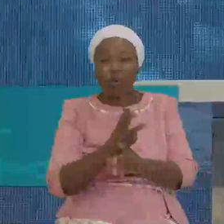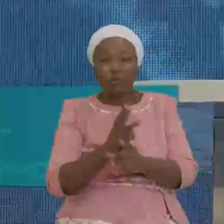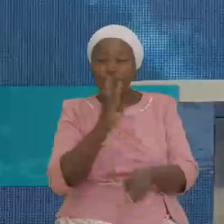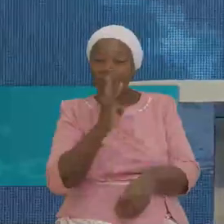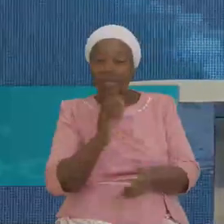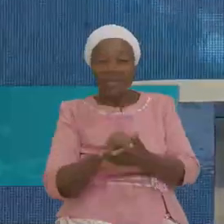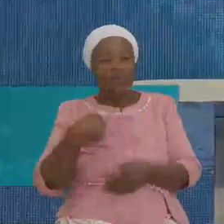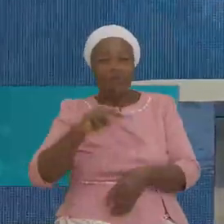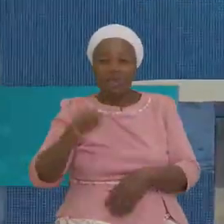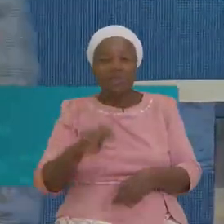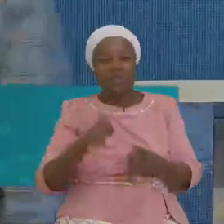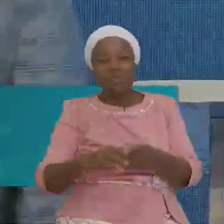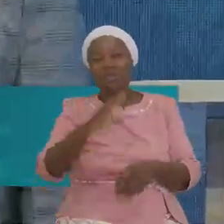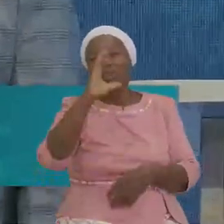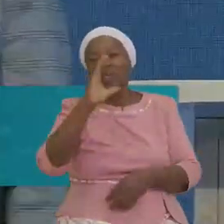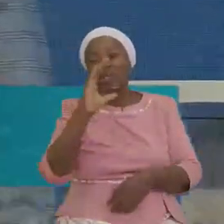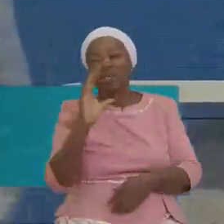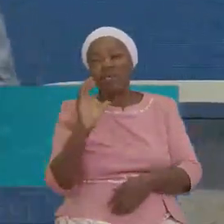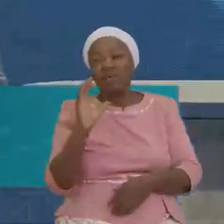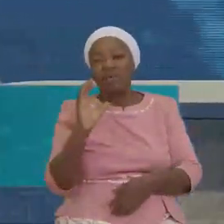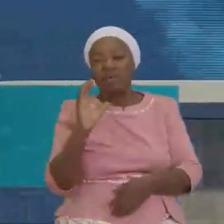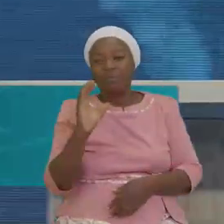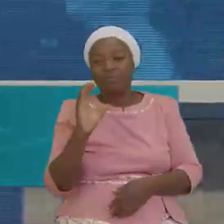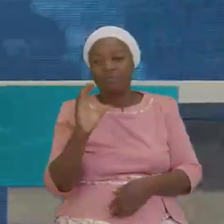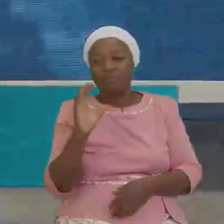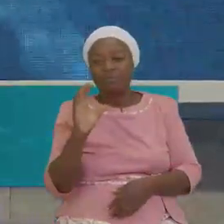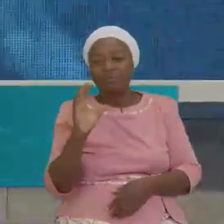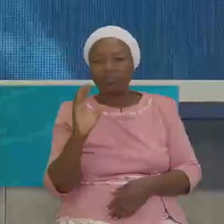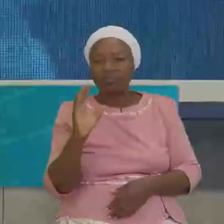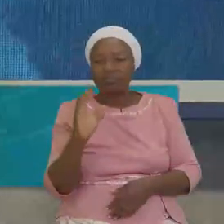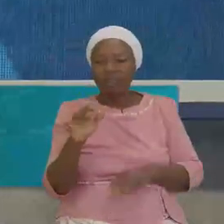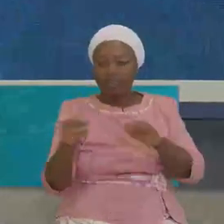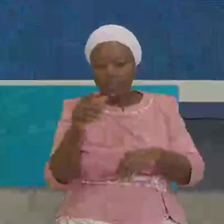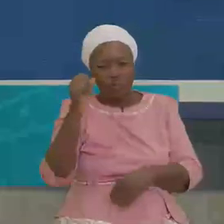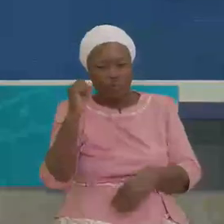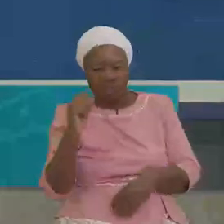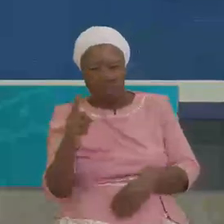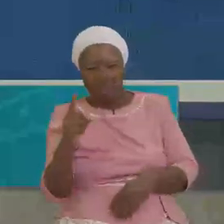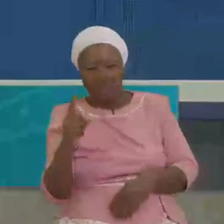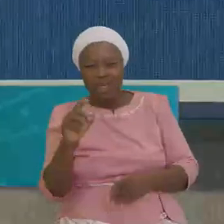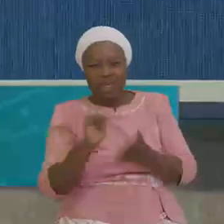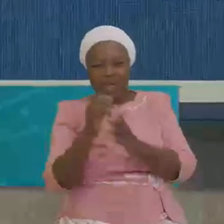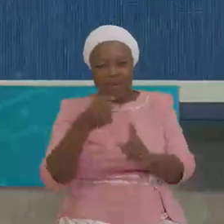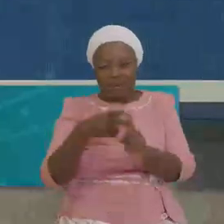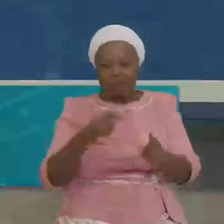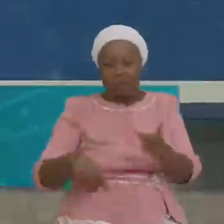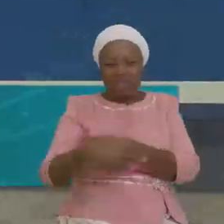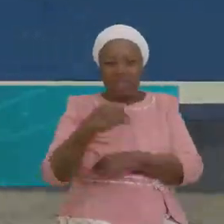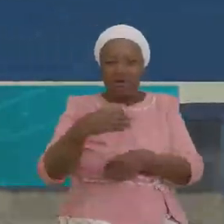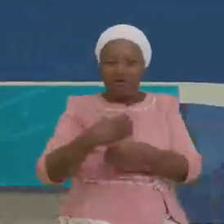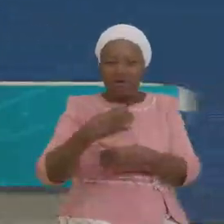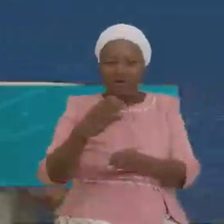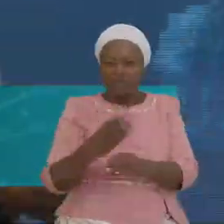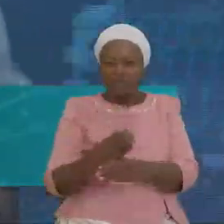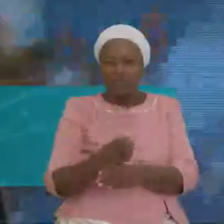le monde, Dieu a pourvu tout l'eau dont on aura besoin pour étancher notre soif.